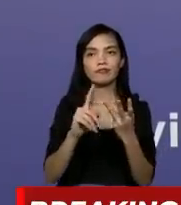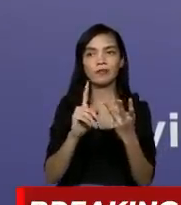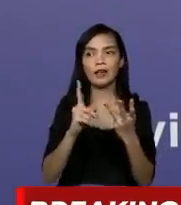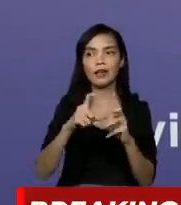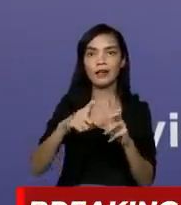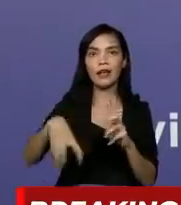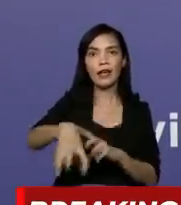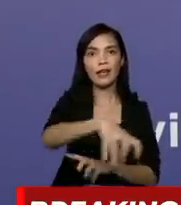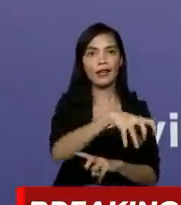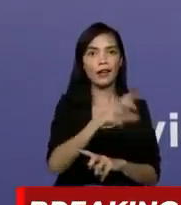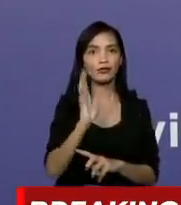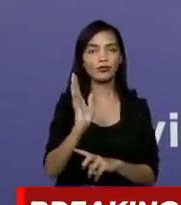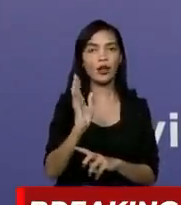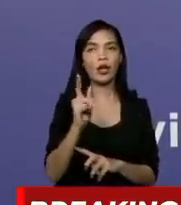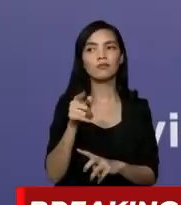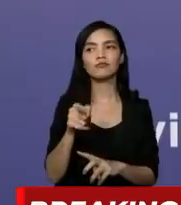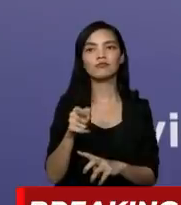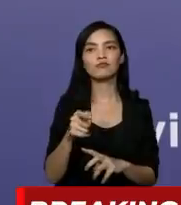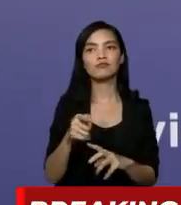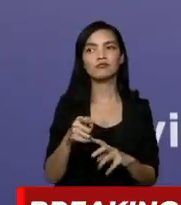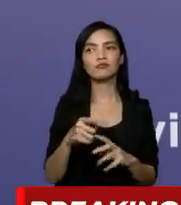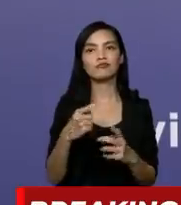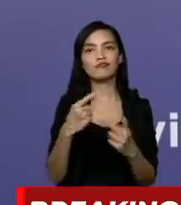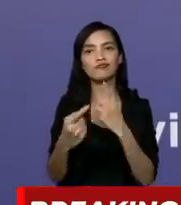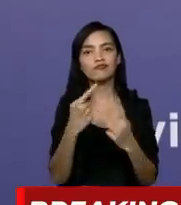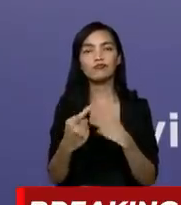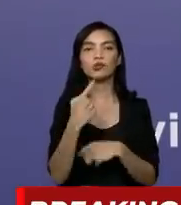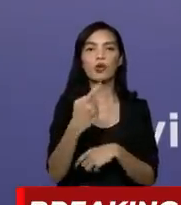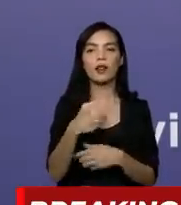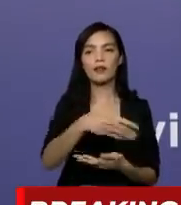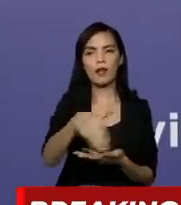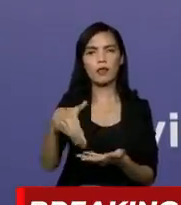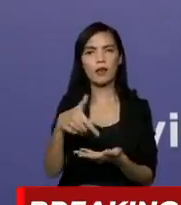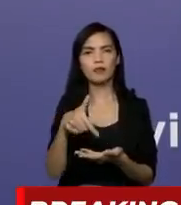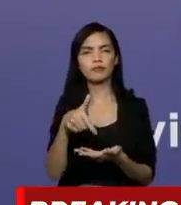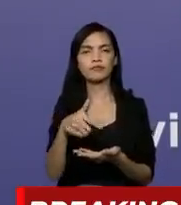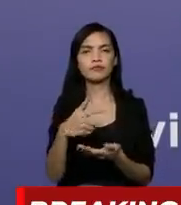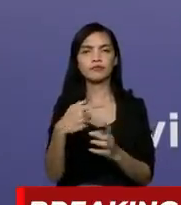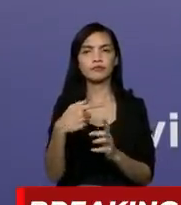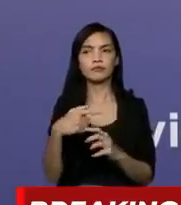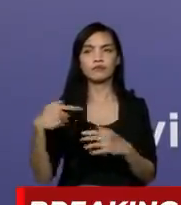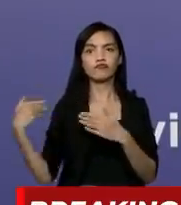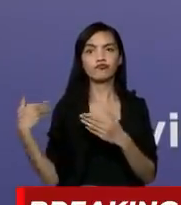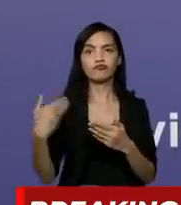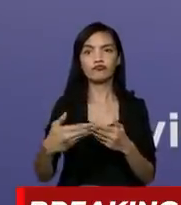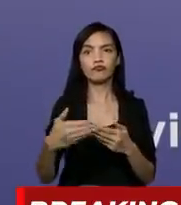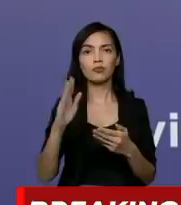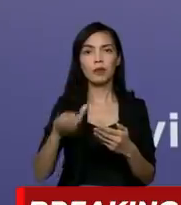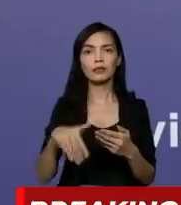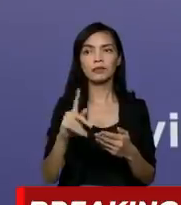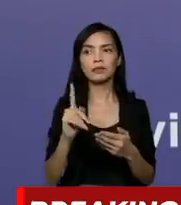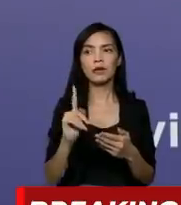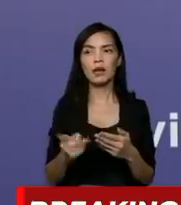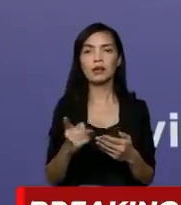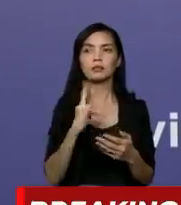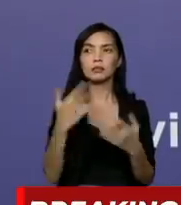daerah kami lakukan rekonsiliasi kembali terkait dengan data ini dan Sampai dengan saat ini masih ada beberapa